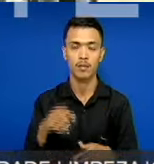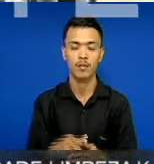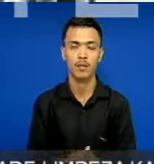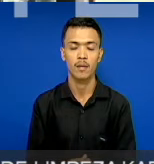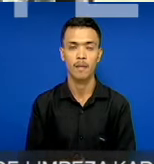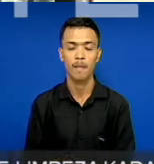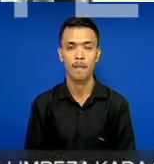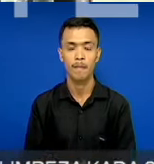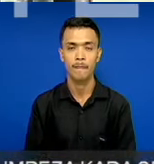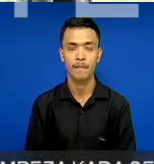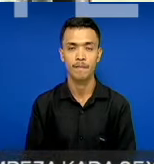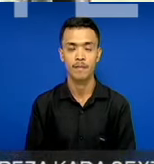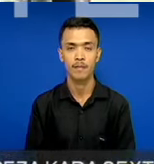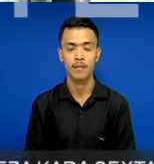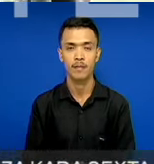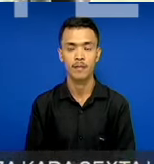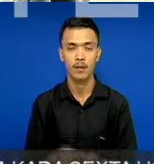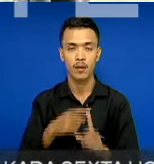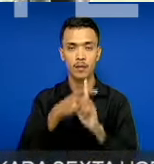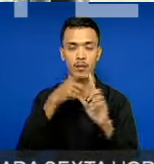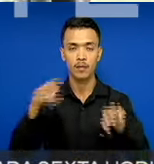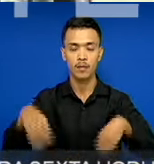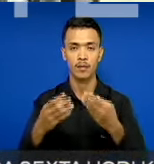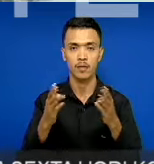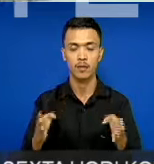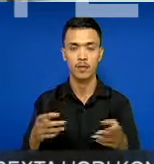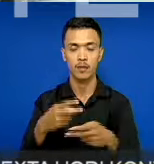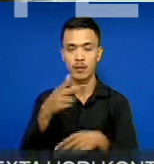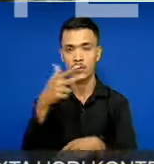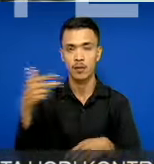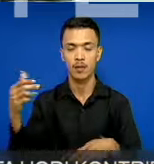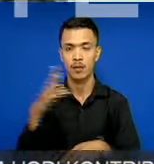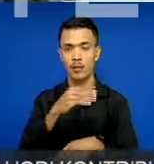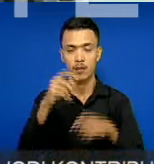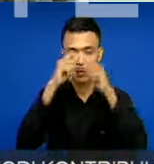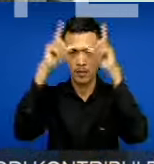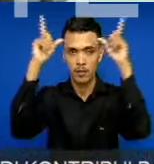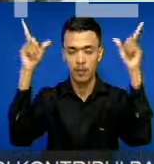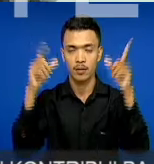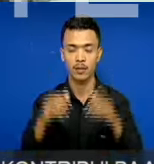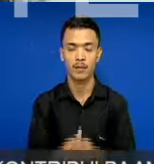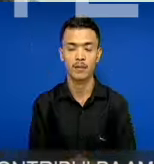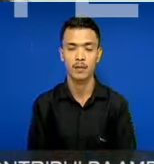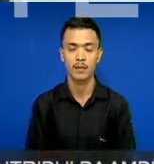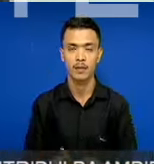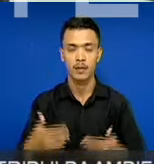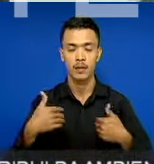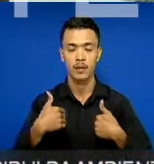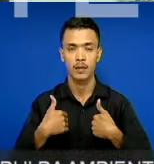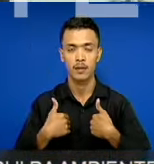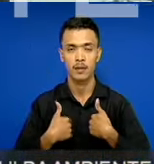ne, mayoria husi trabalhador husi nepe Indonesia ka? Kana Timor Leste. Ia ni ia